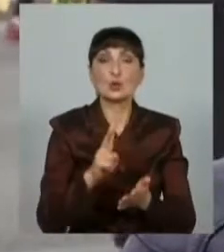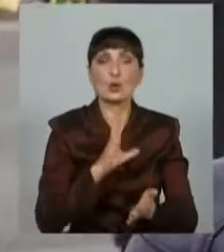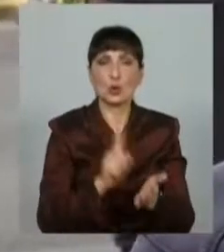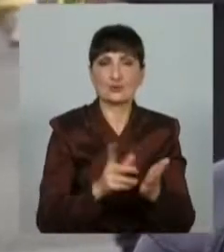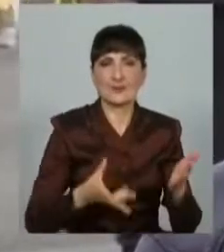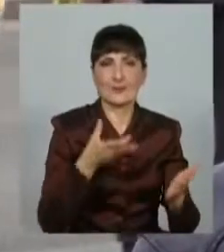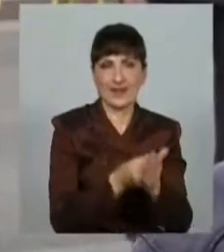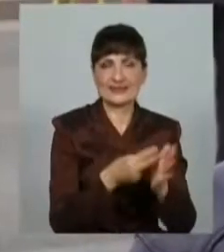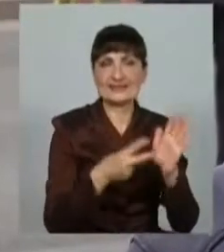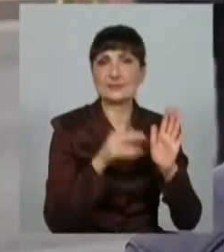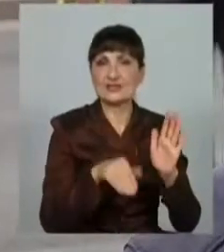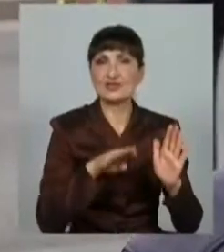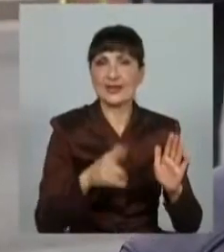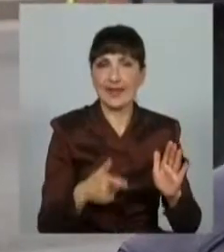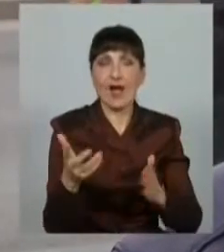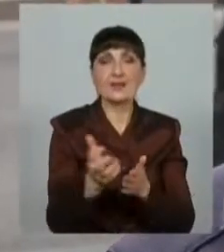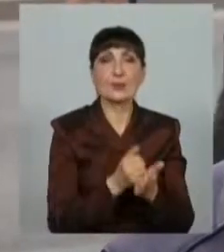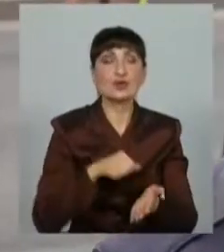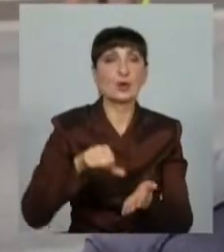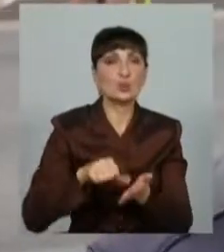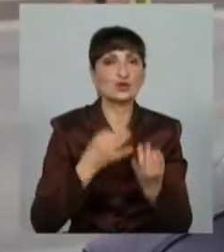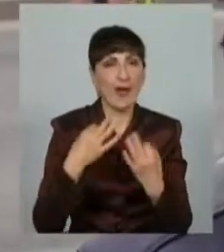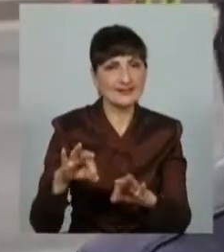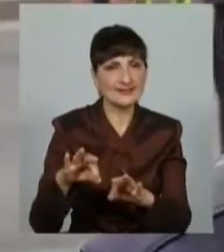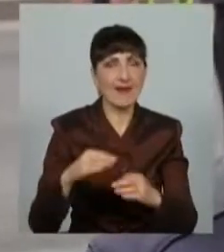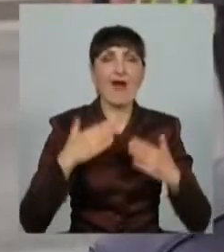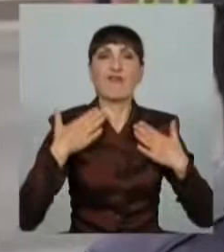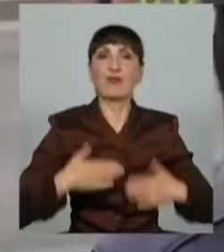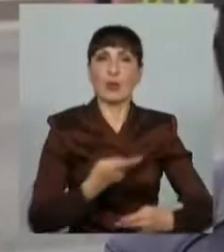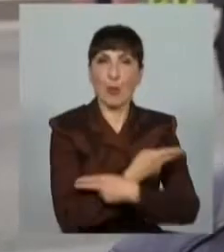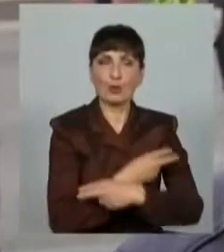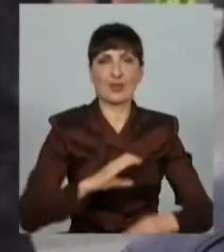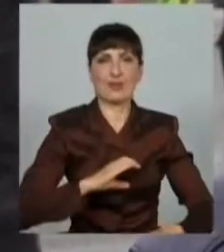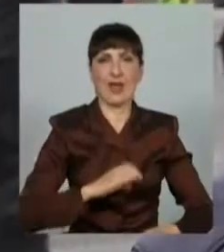оплатить стартовый взнос 7000 тенге. Они за это получают участие, футболку и медаль на финише.